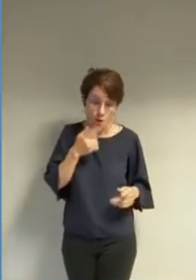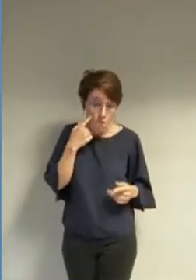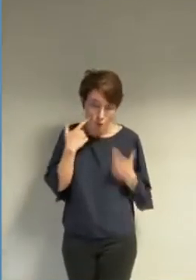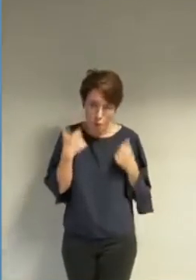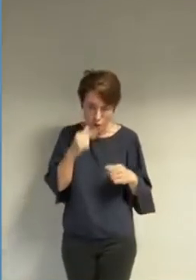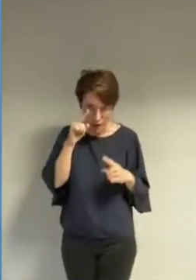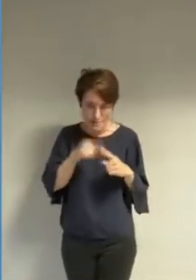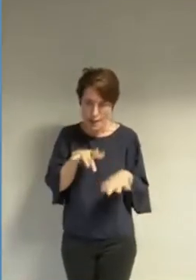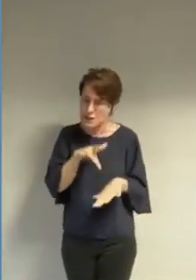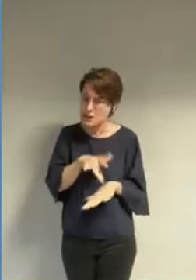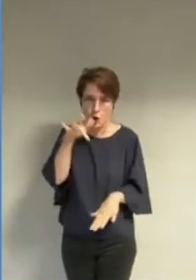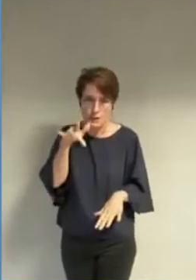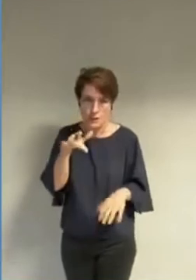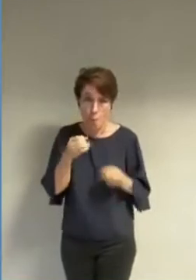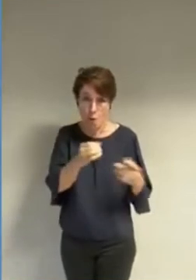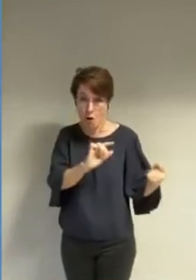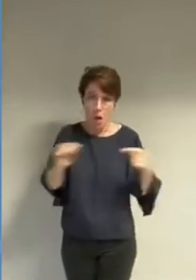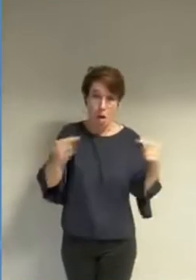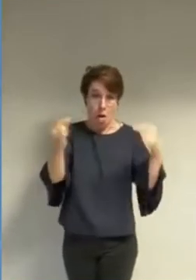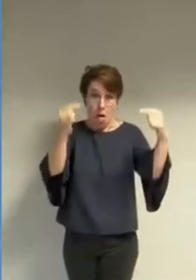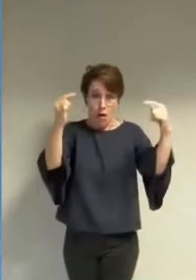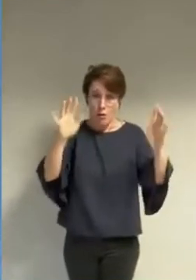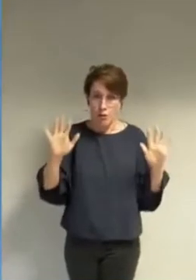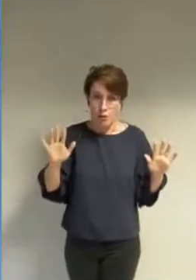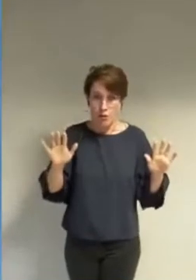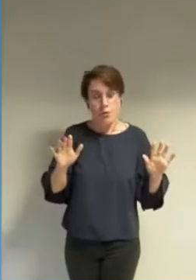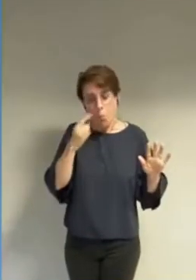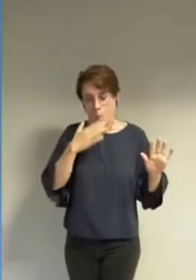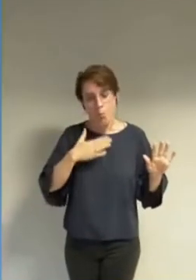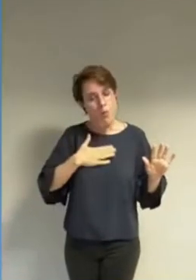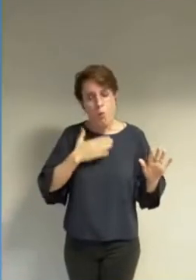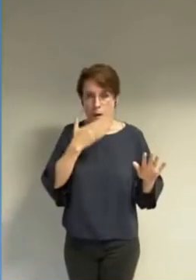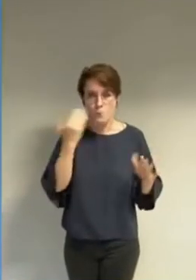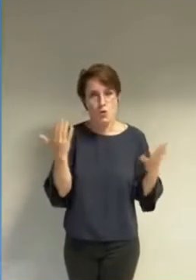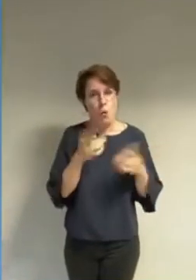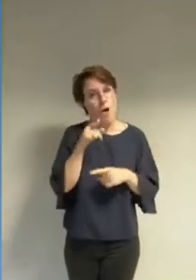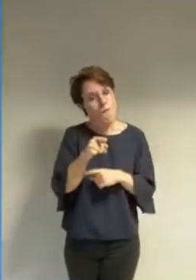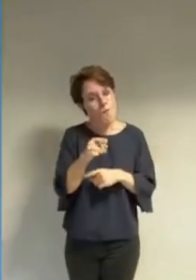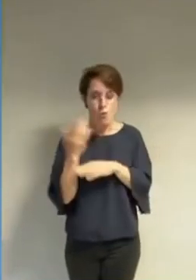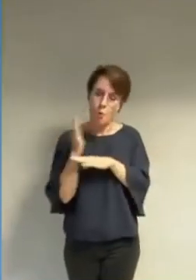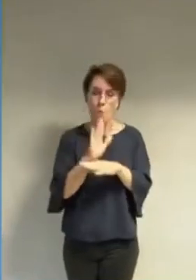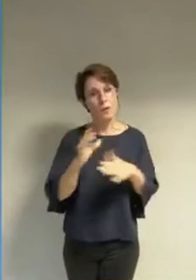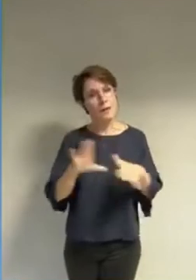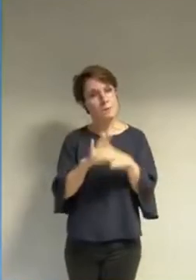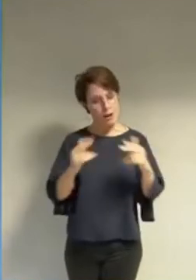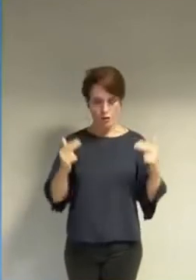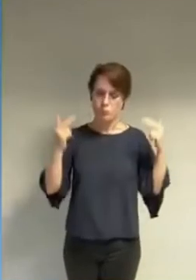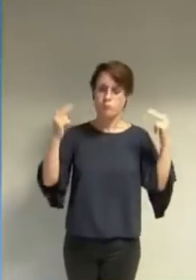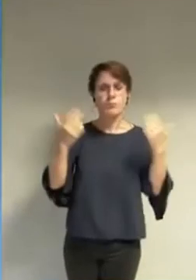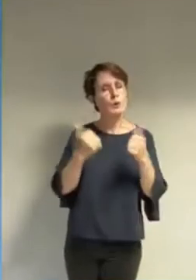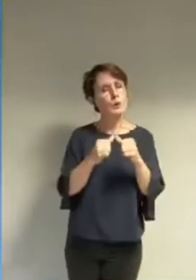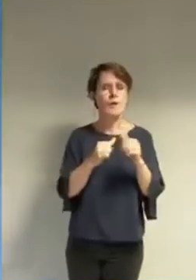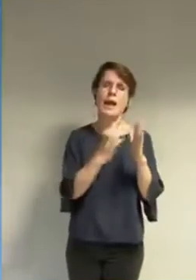les Grenoblois. Je pense que vous grandiriez aujourd'hui en retirant cette délibération, comme cela vous est demandé sur tous les